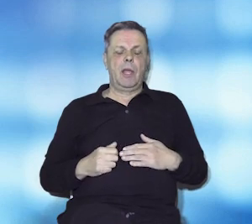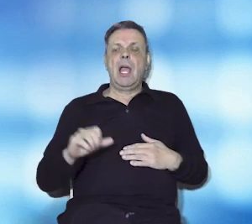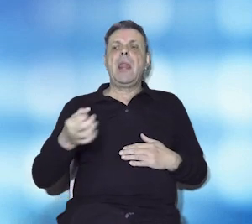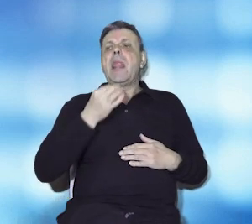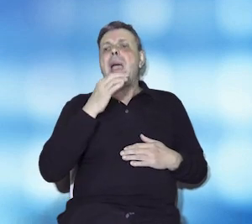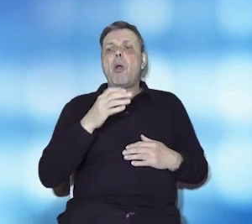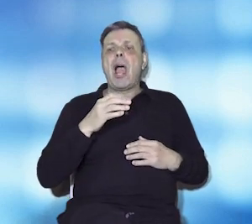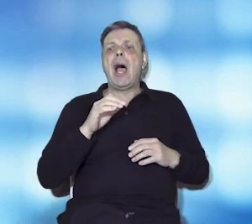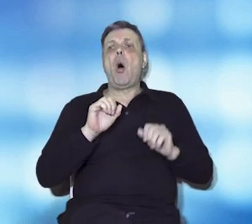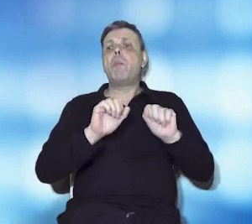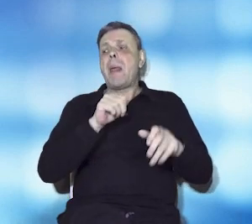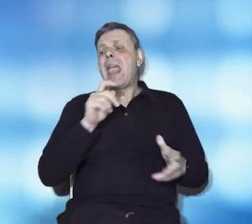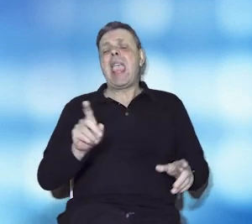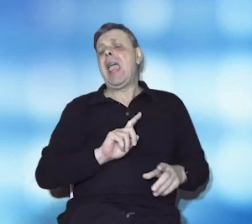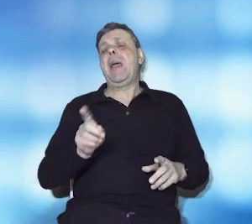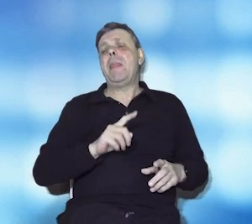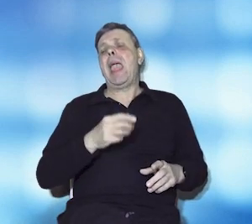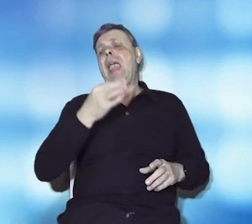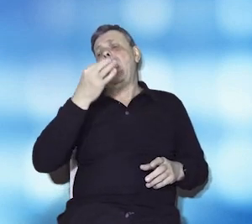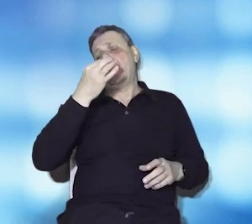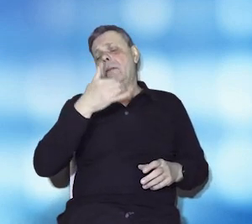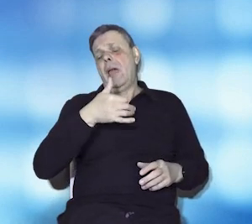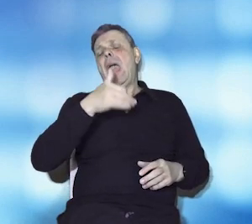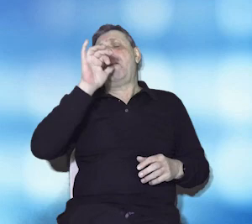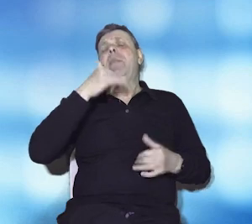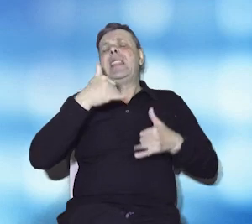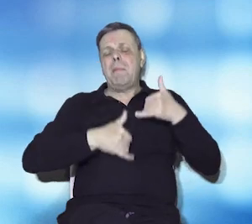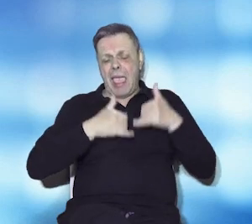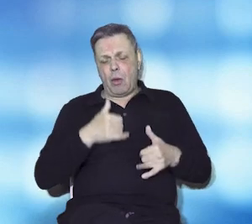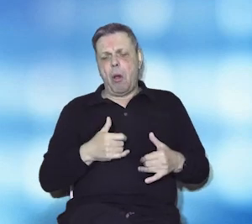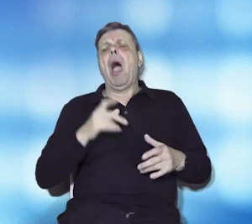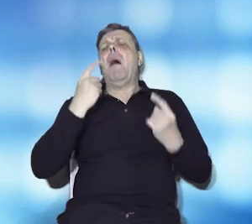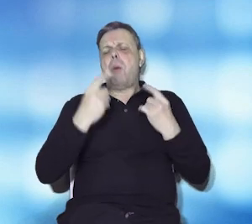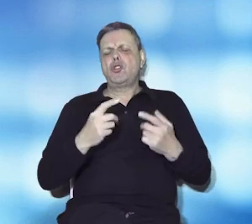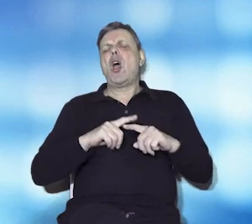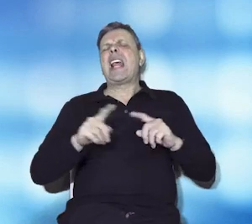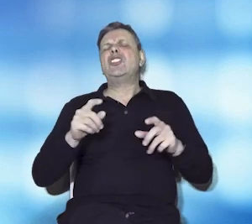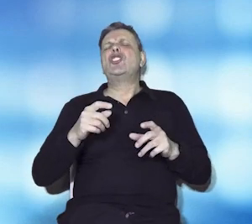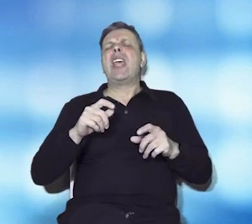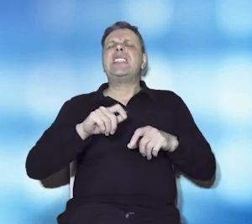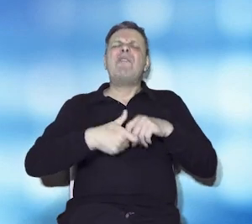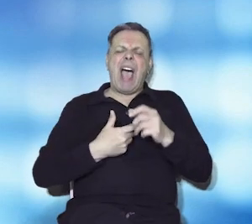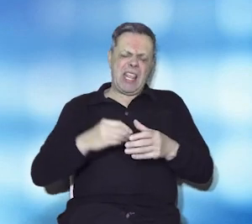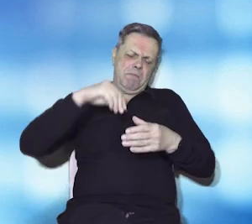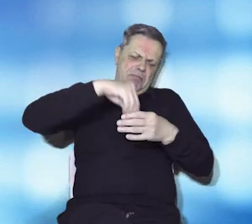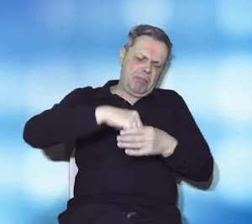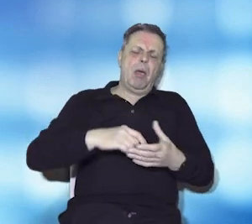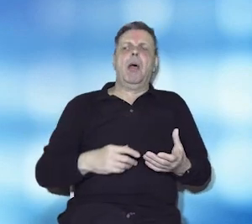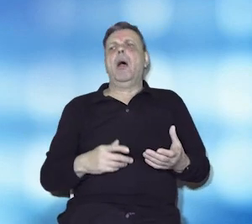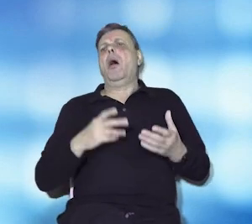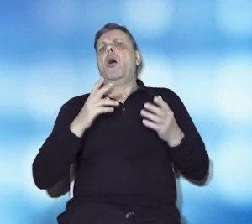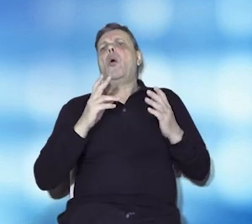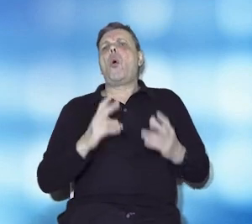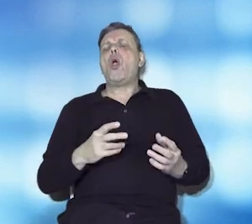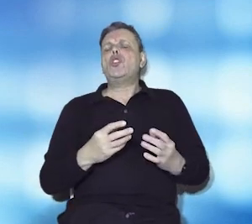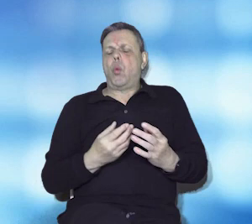je da izbjegavate laktozu pošto poto. A postoje razni suplementi u prehrani koji se koriste, koji ne trebaju biti mliječnog podrijetla, odnosno koji su